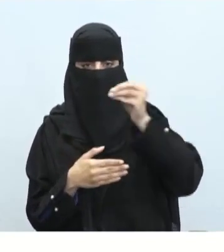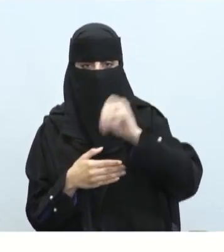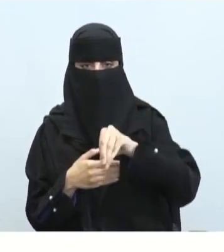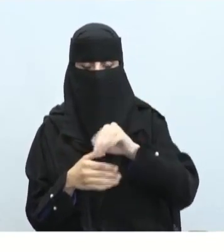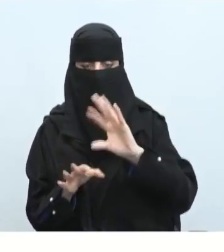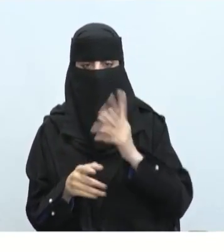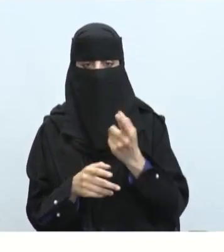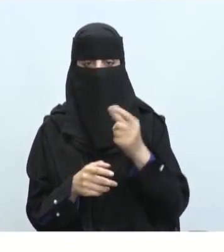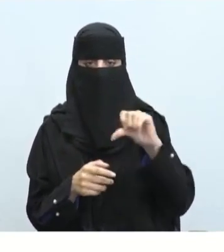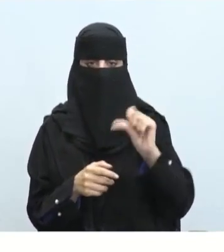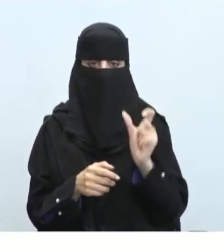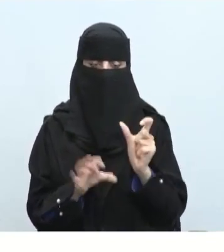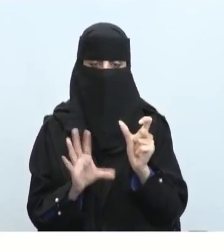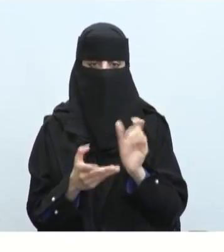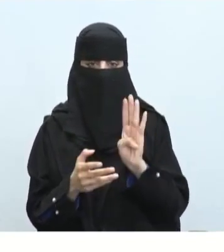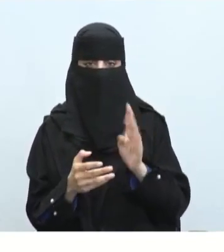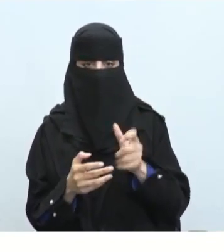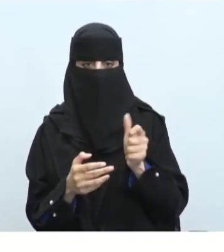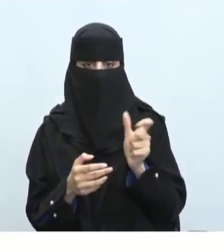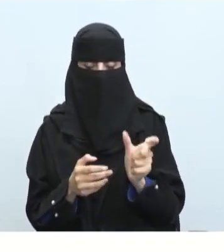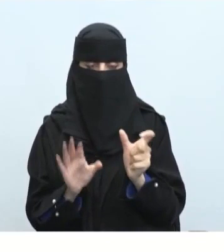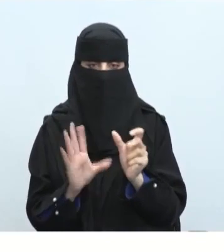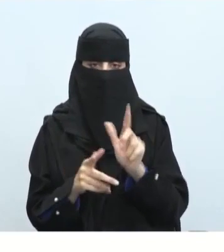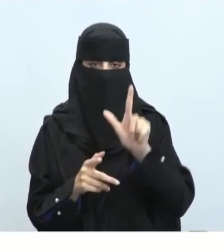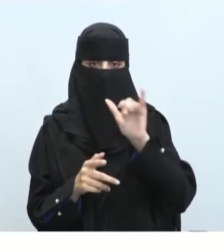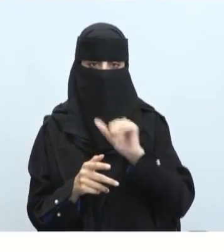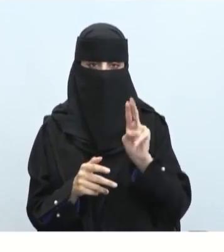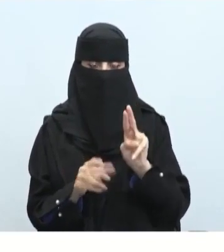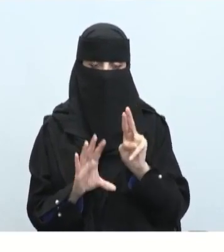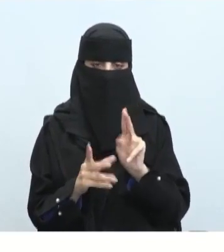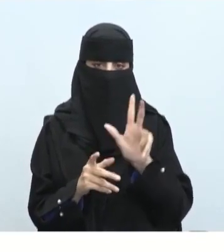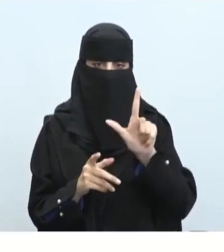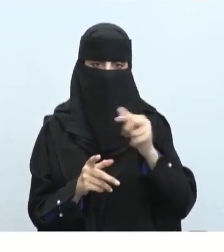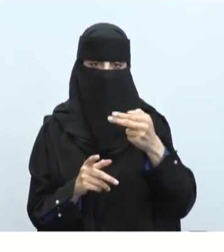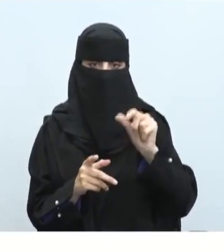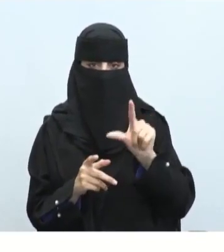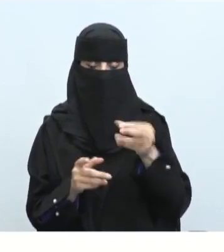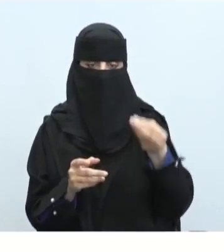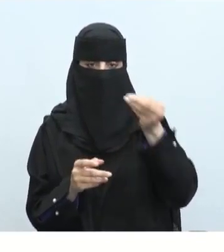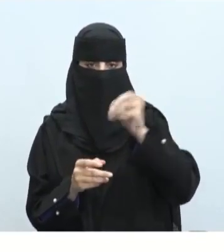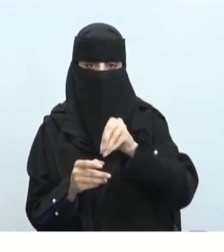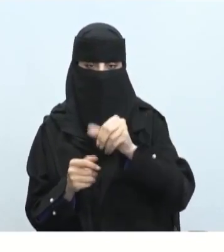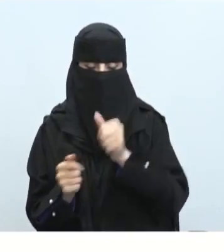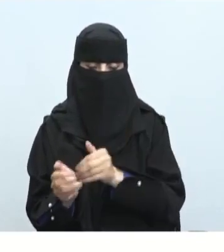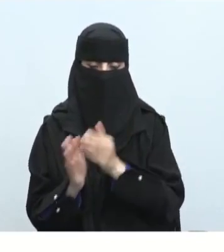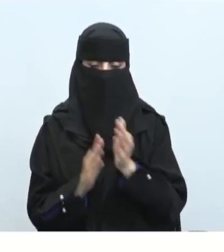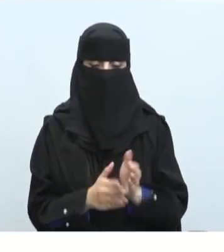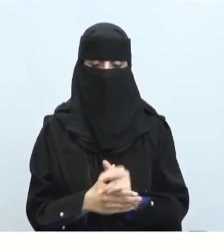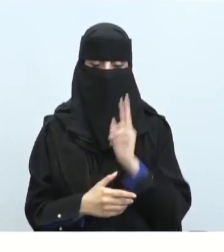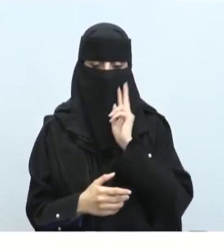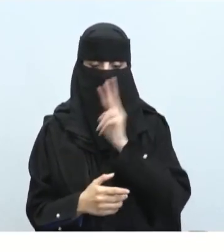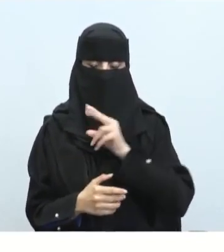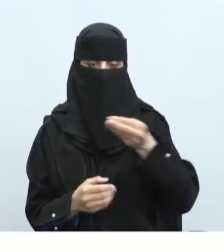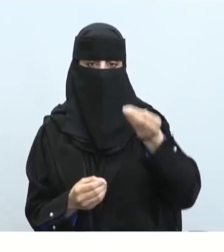الحروف الناسخه عليها ونطبق القاعده انظر للمثال الاول